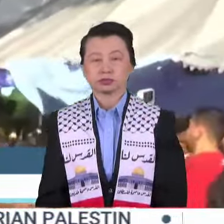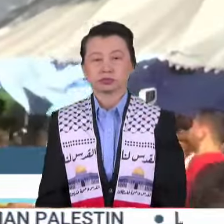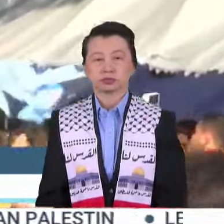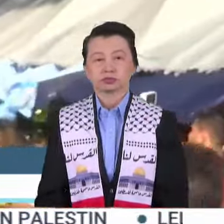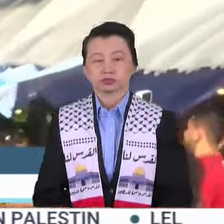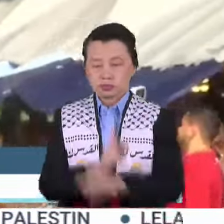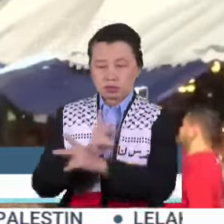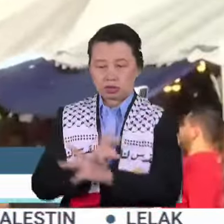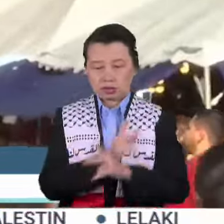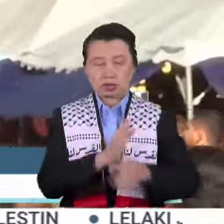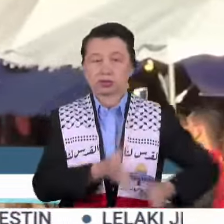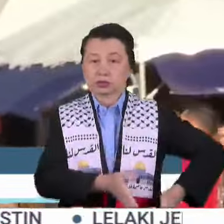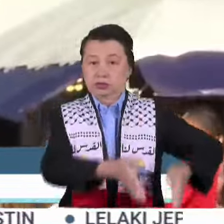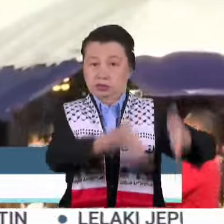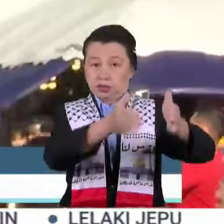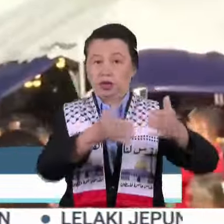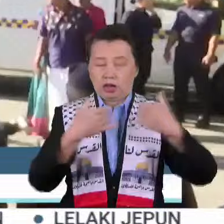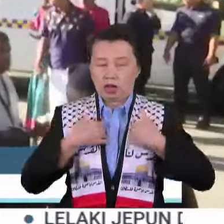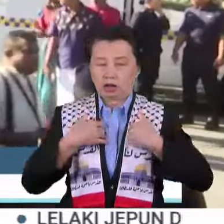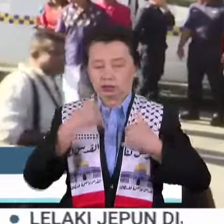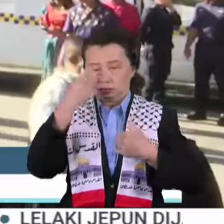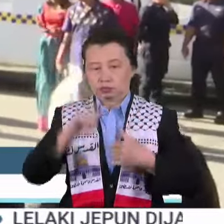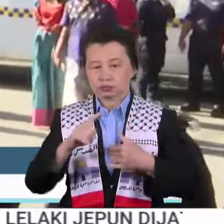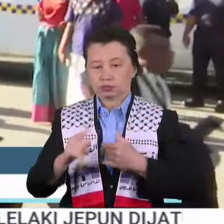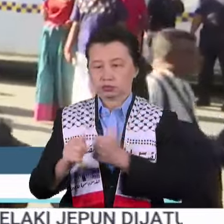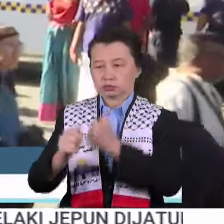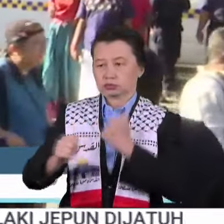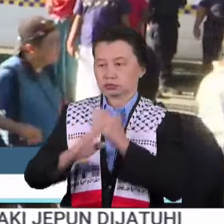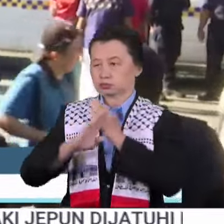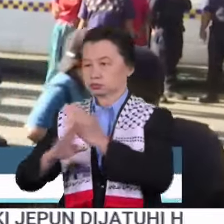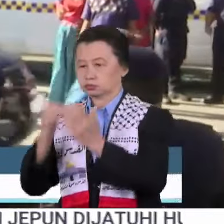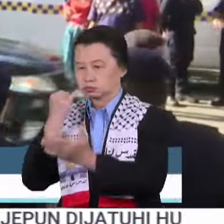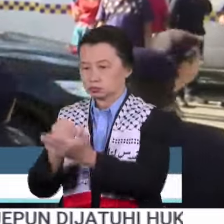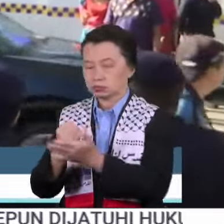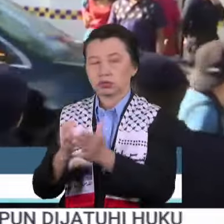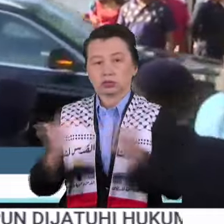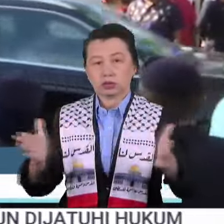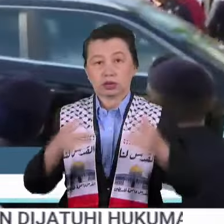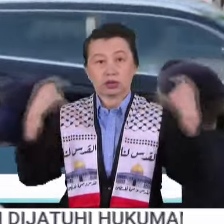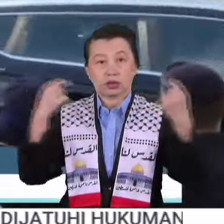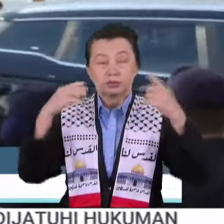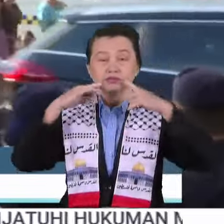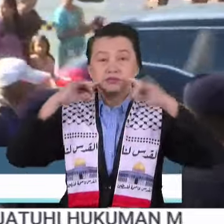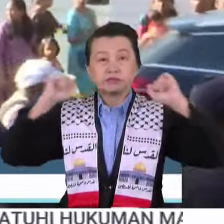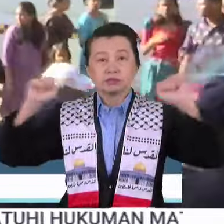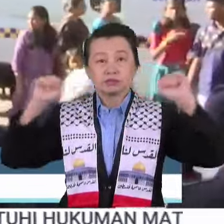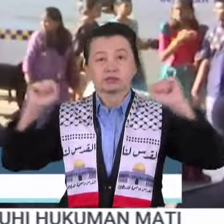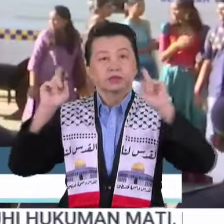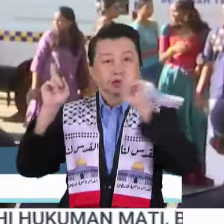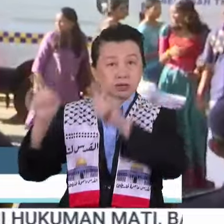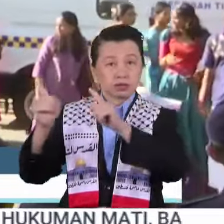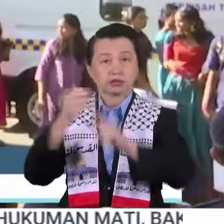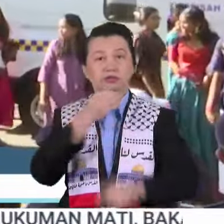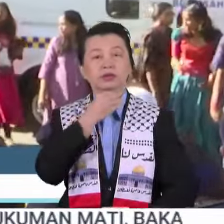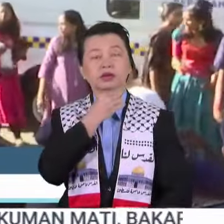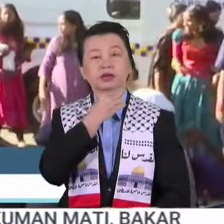Selain kawalan trafik, pihaknya juga mengatur gerak operasi pencegahan jenayah sepanjang sambutan Thai Pusam di Perak.